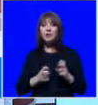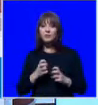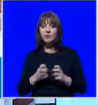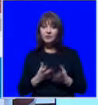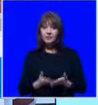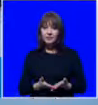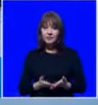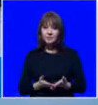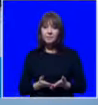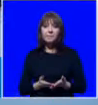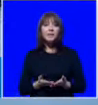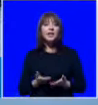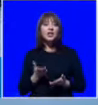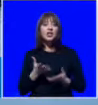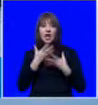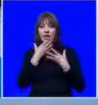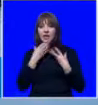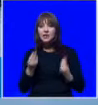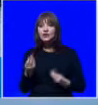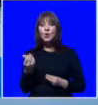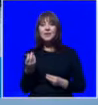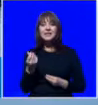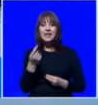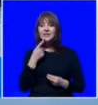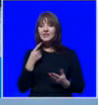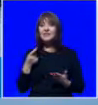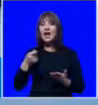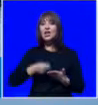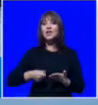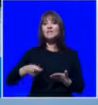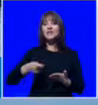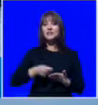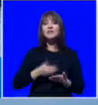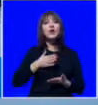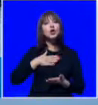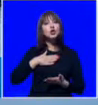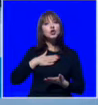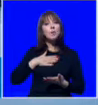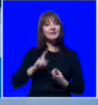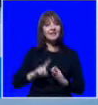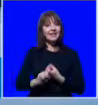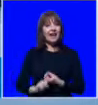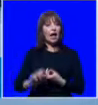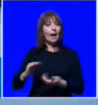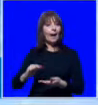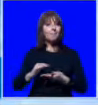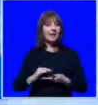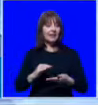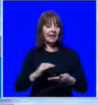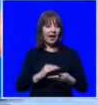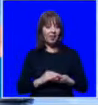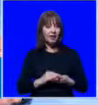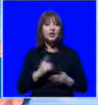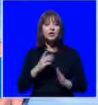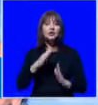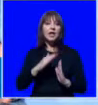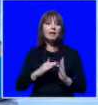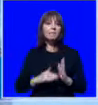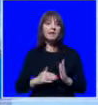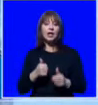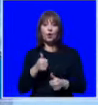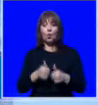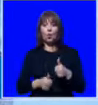този ресурс, ще ги лиши от средства за инвестиции със собствен капитал, които да се финансират, което ще намали тяхната